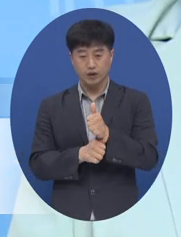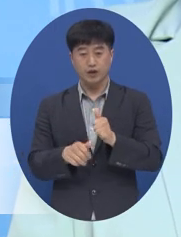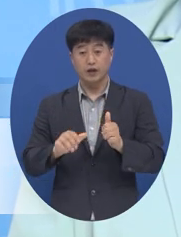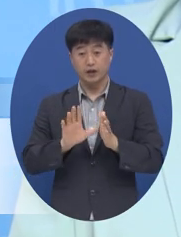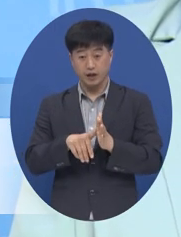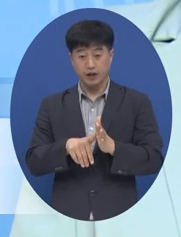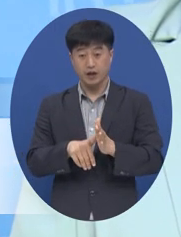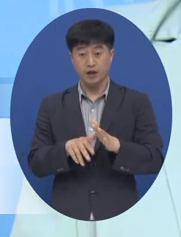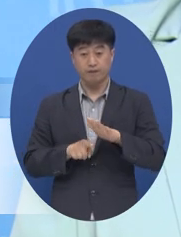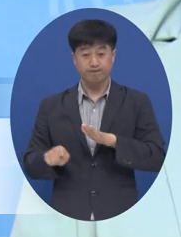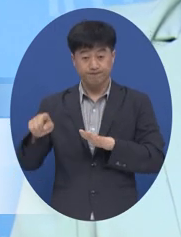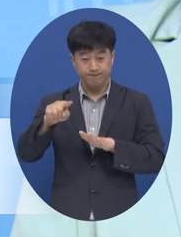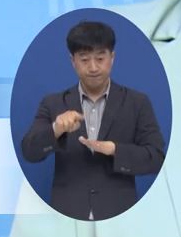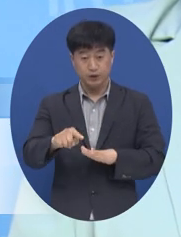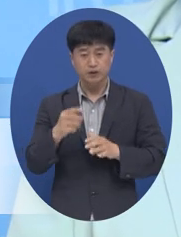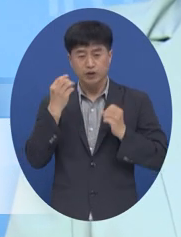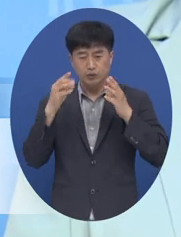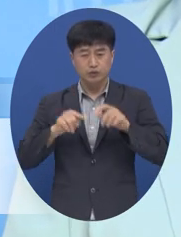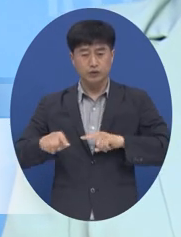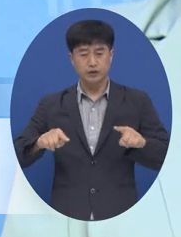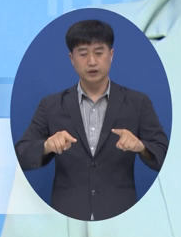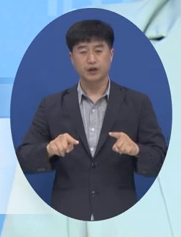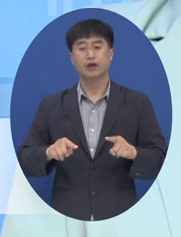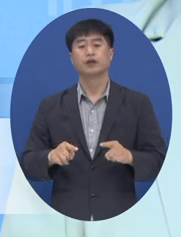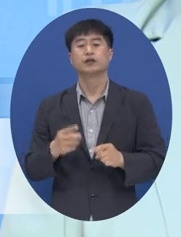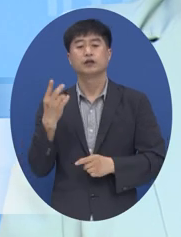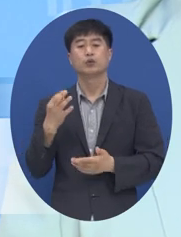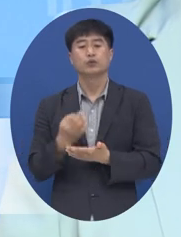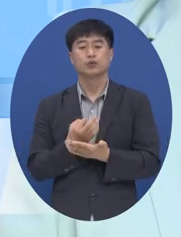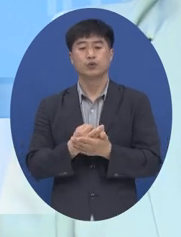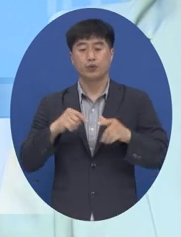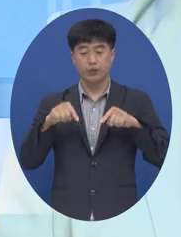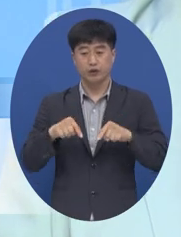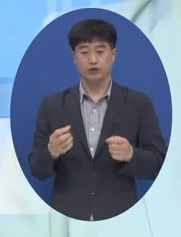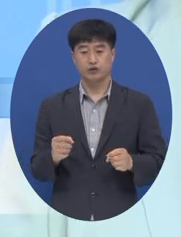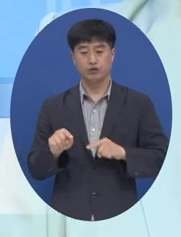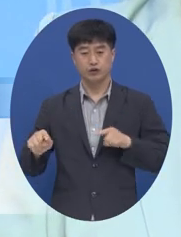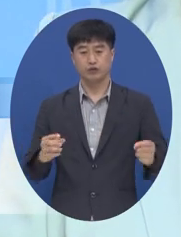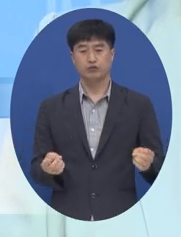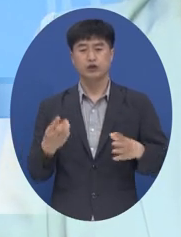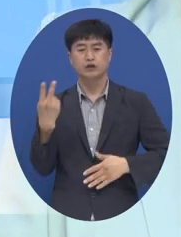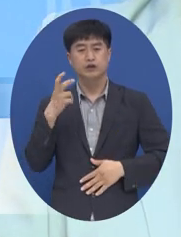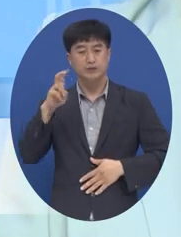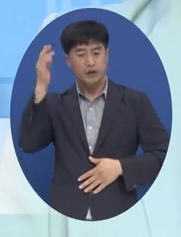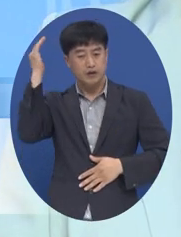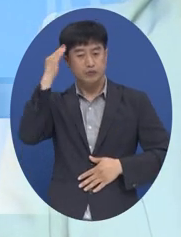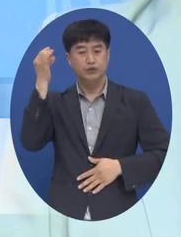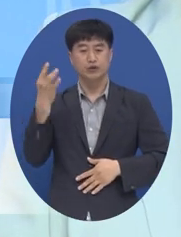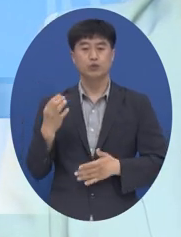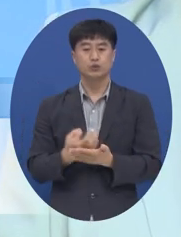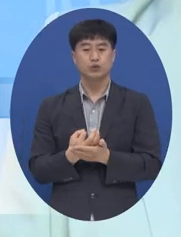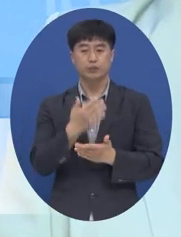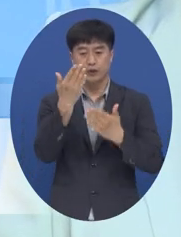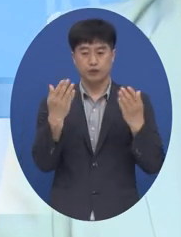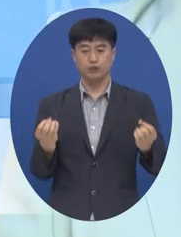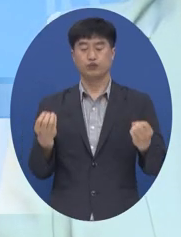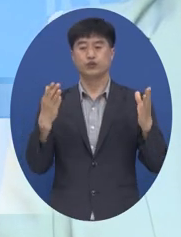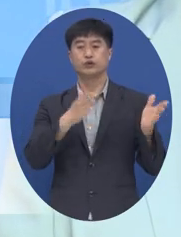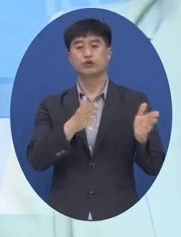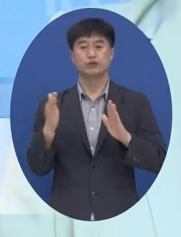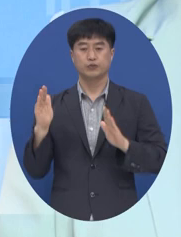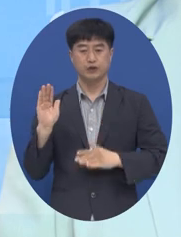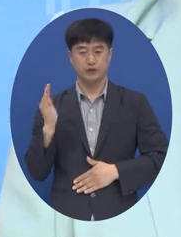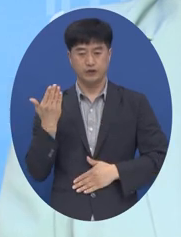앞서 새로운 정책 대안으로 떠오른 기본소득을 논의하는 정책축제인 2020 대한민국 기본소득